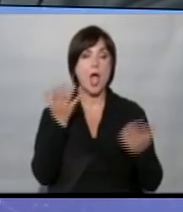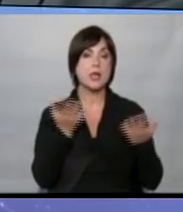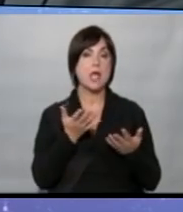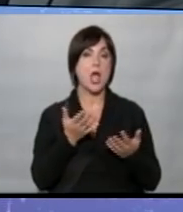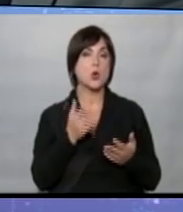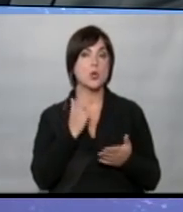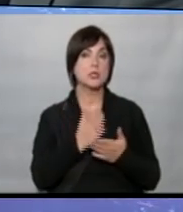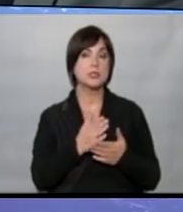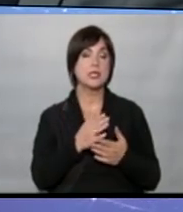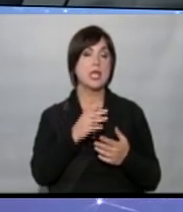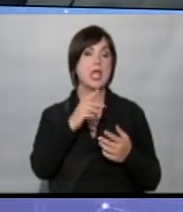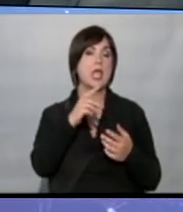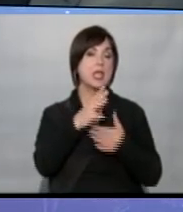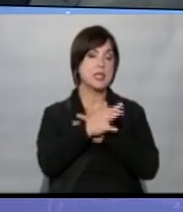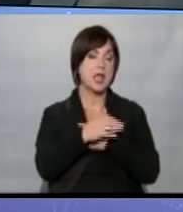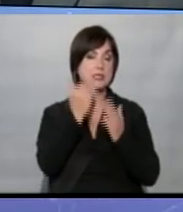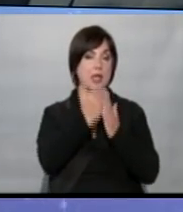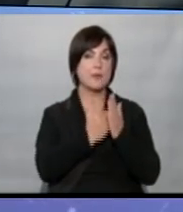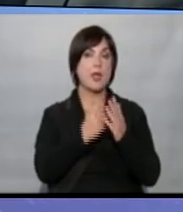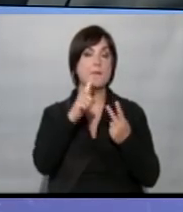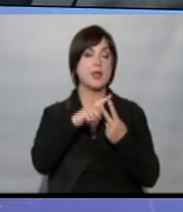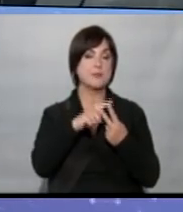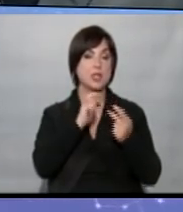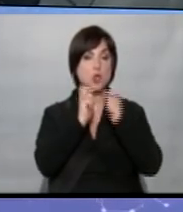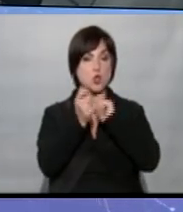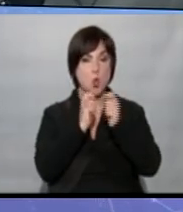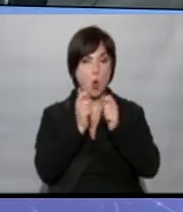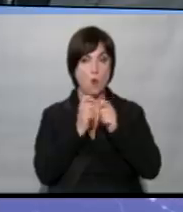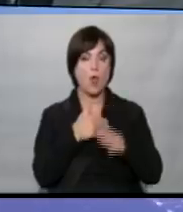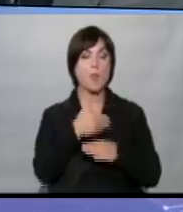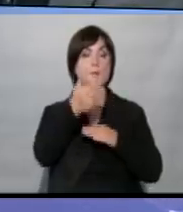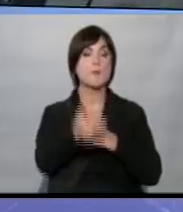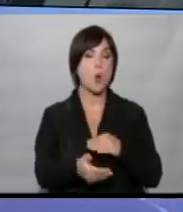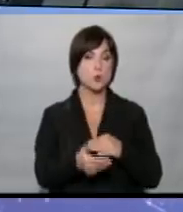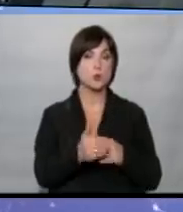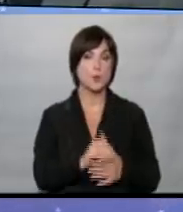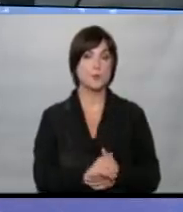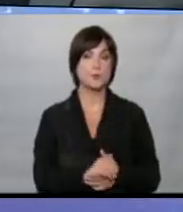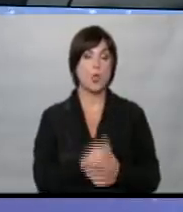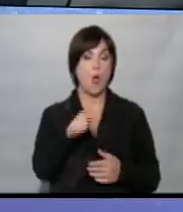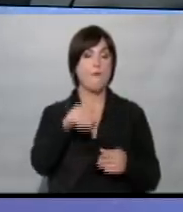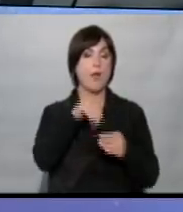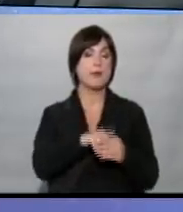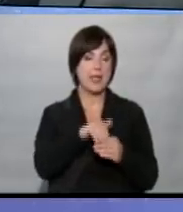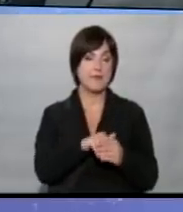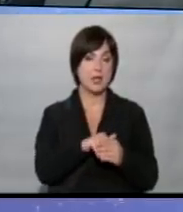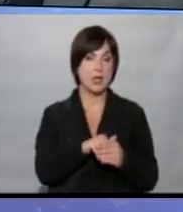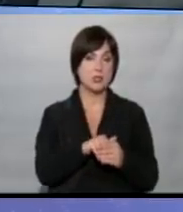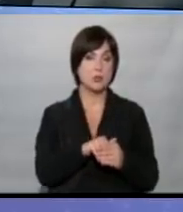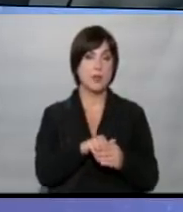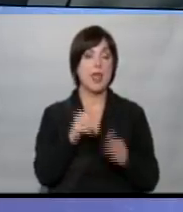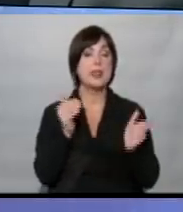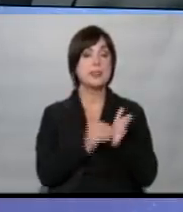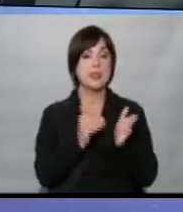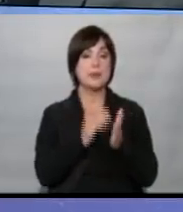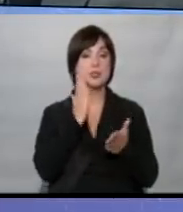и тиранската платформа и преспанскиот договор и потоа овој референдум, мислам,